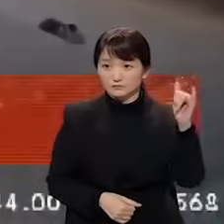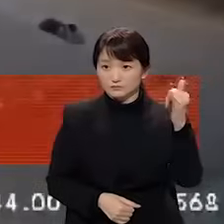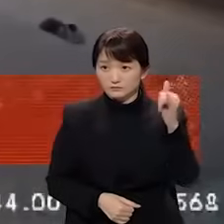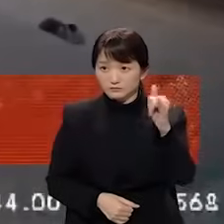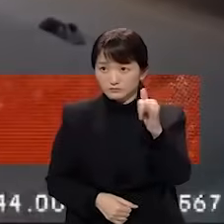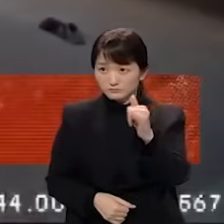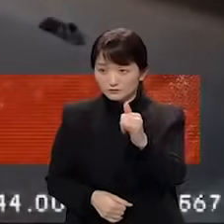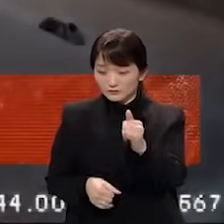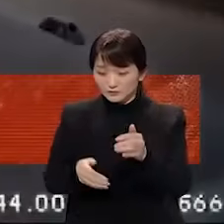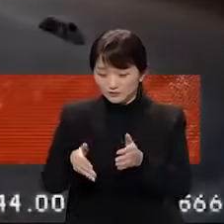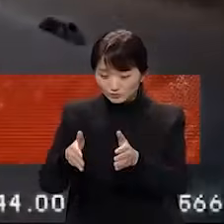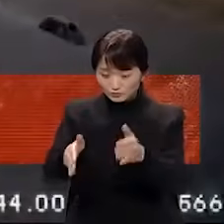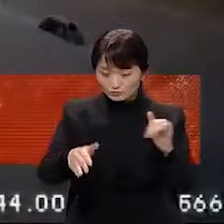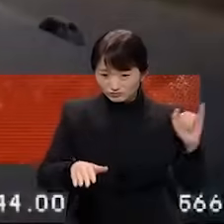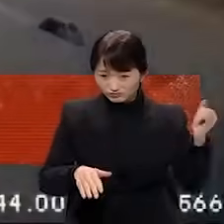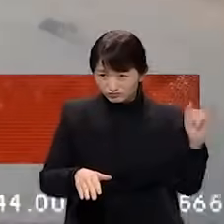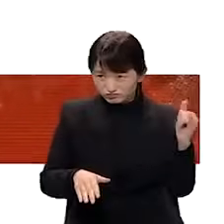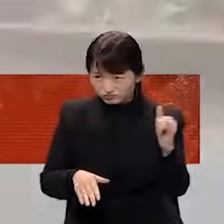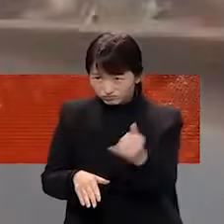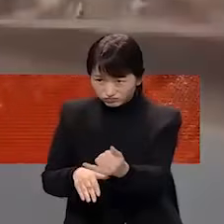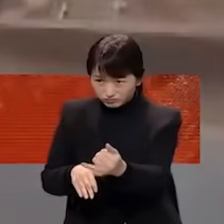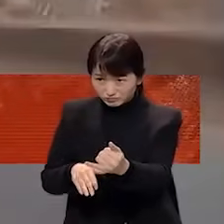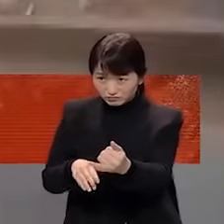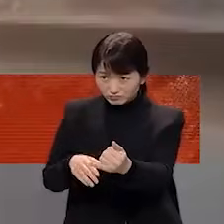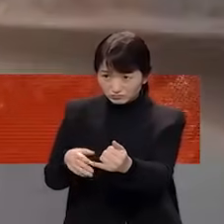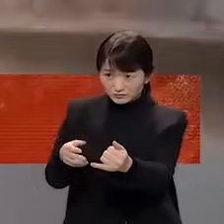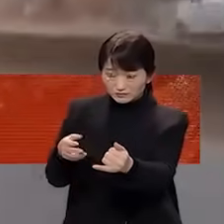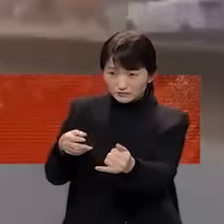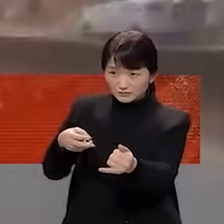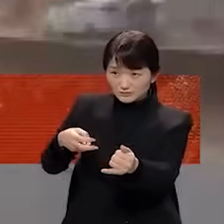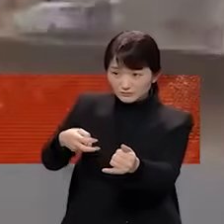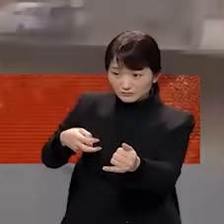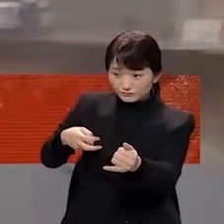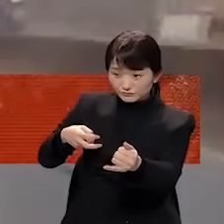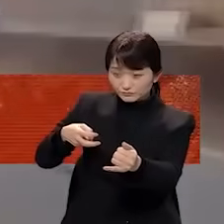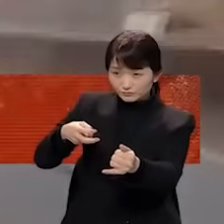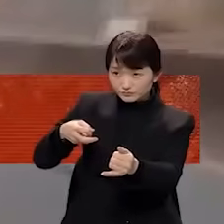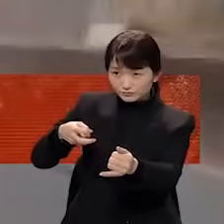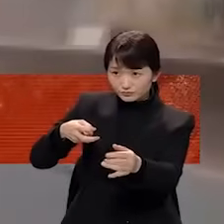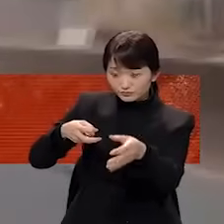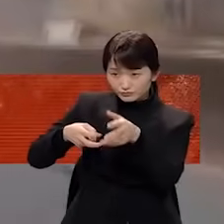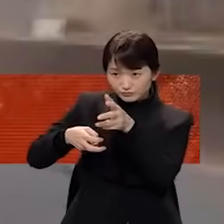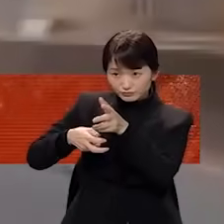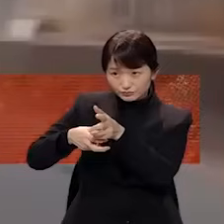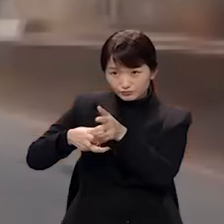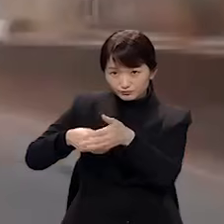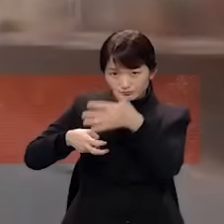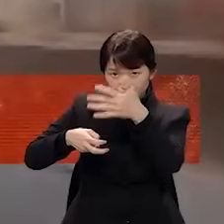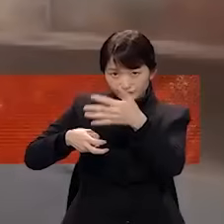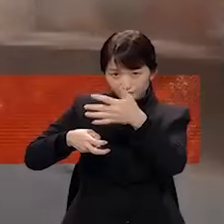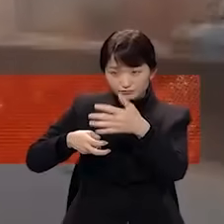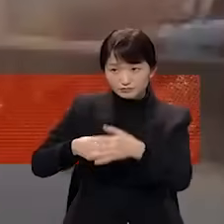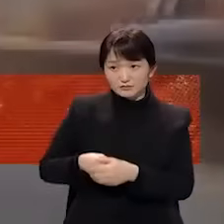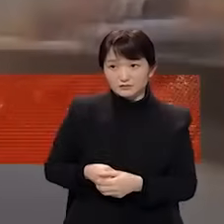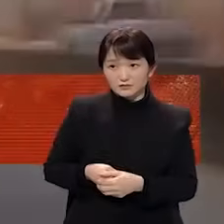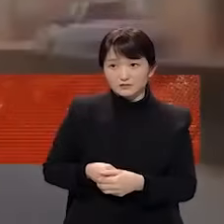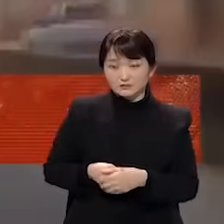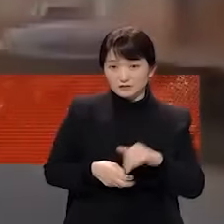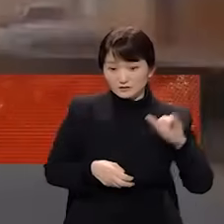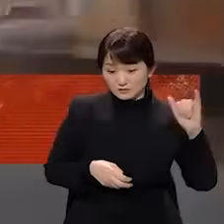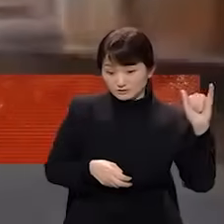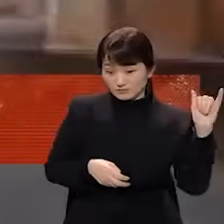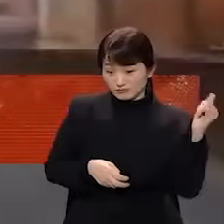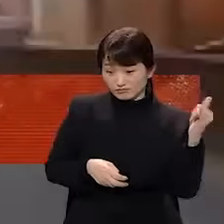한복 판이었습니다 때마침 도로를 지나던 트럭 블랙 박스에도이 추락 당시의 모습이 고스란이 담겼는데요 하마터면 추락하는